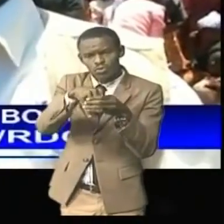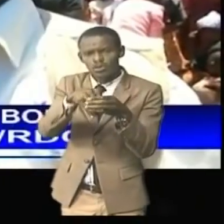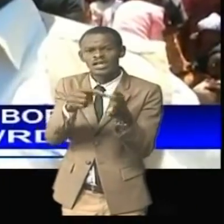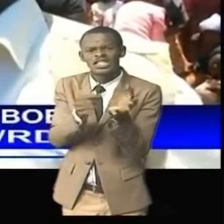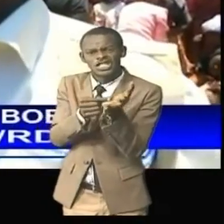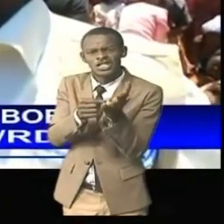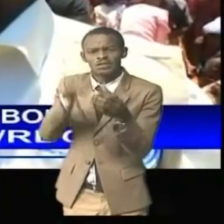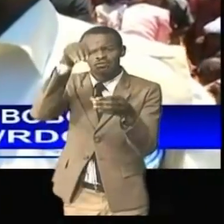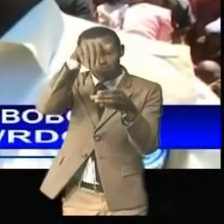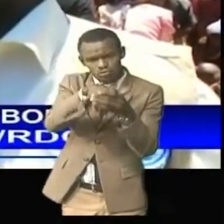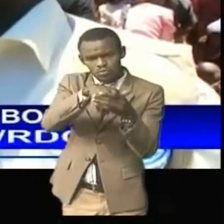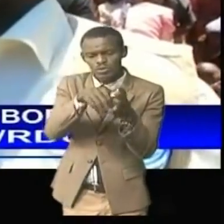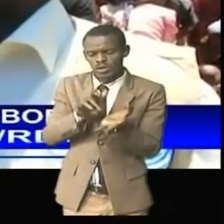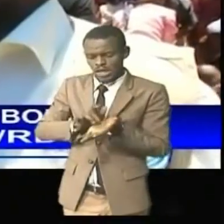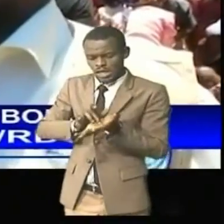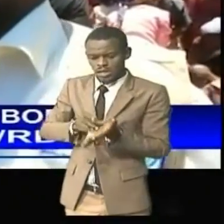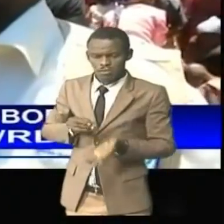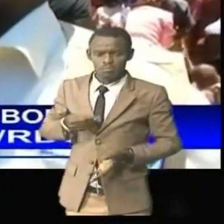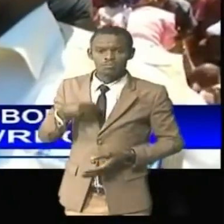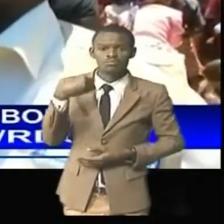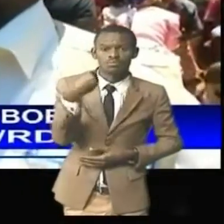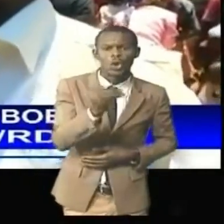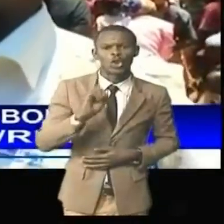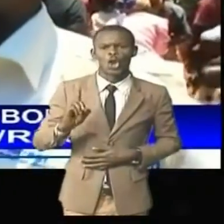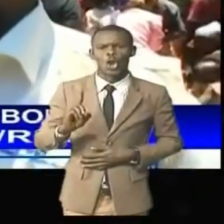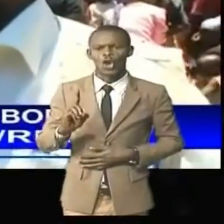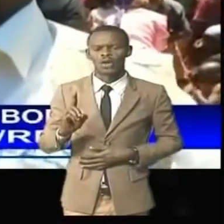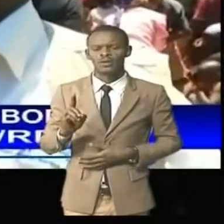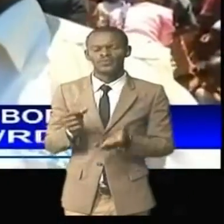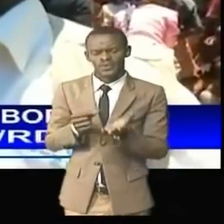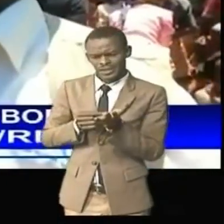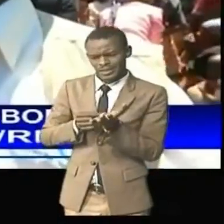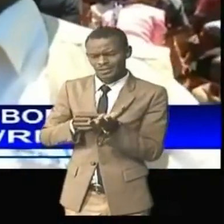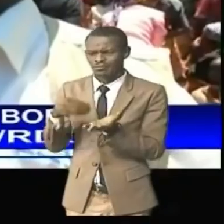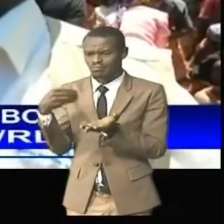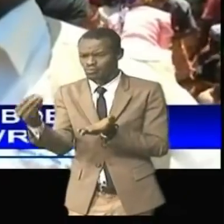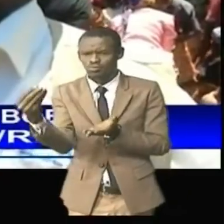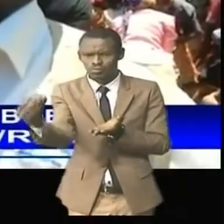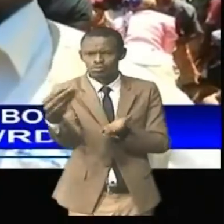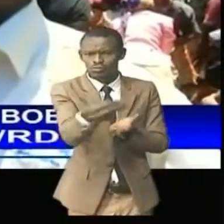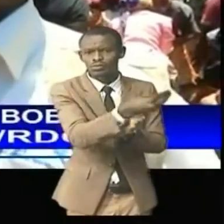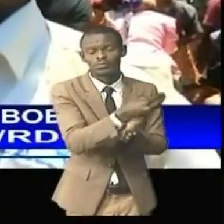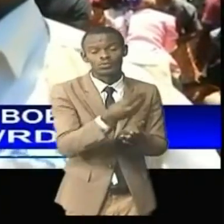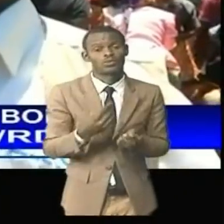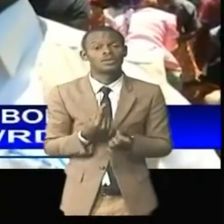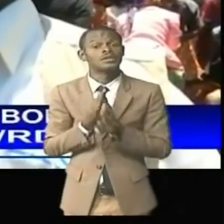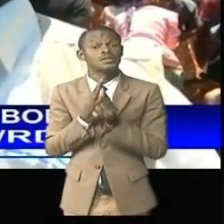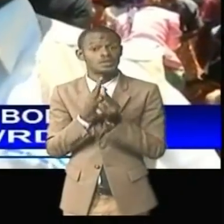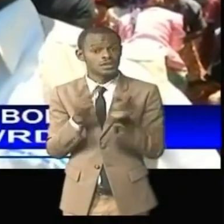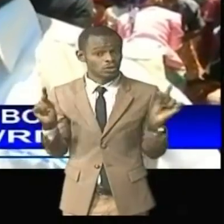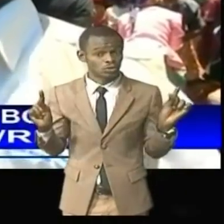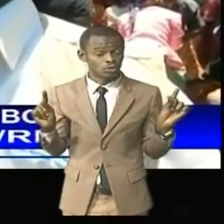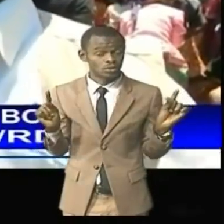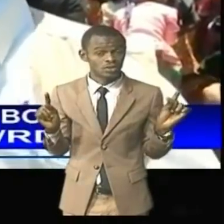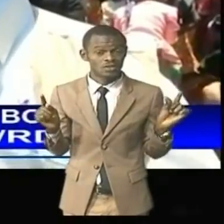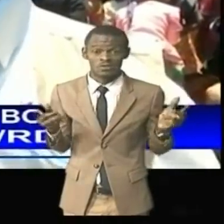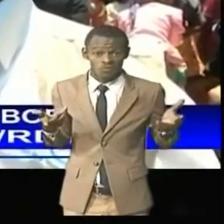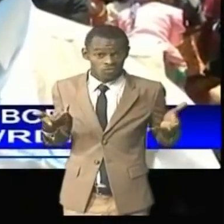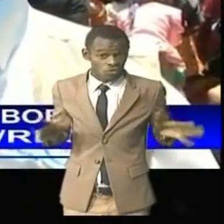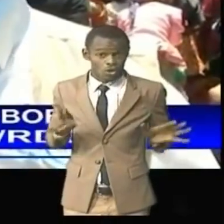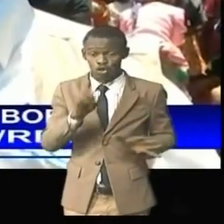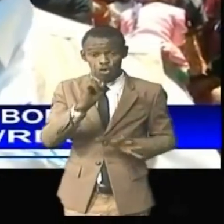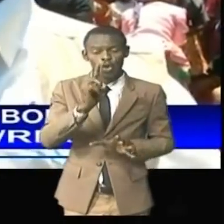les semences qu'on a données gratuitement. Ils doivent savoir qu'ils doivent aussi multiplier pour que nous ayons des grandes quantités afin de donner à